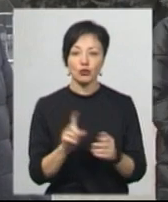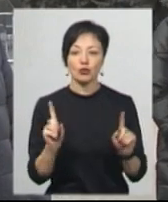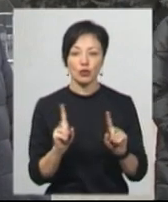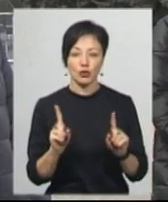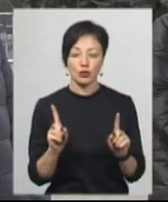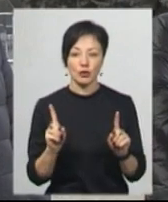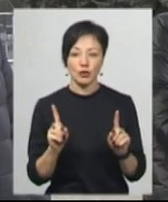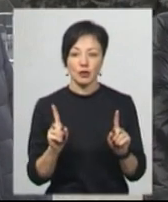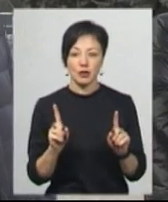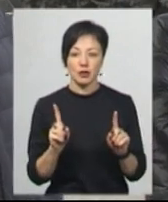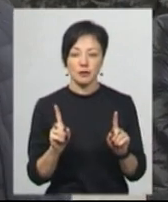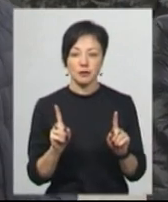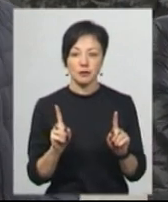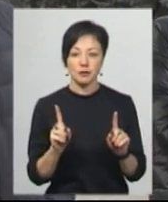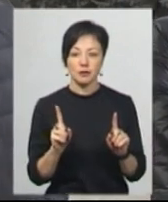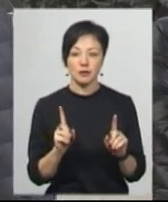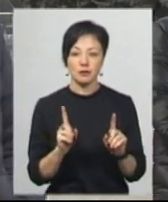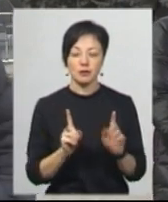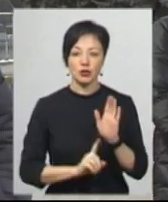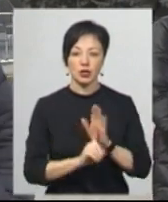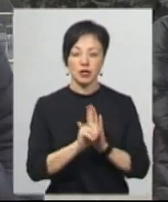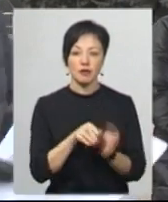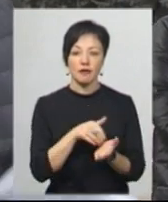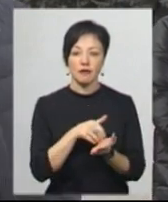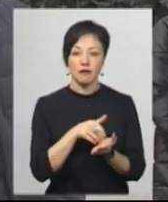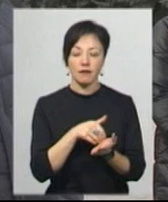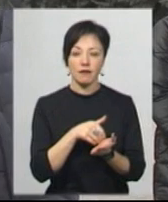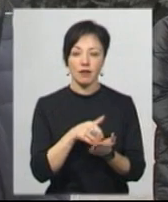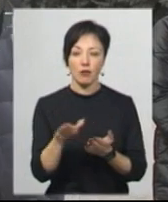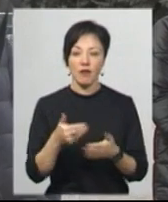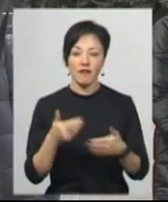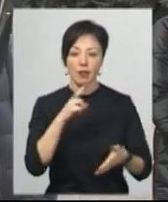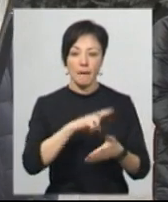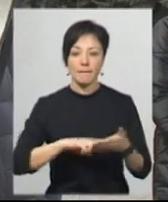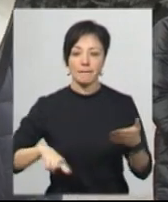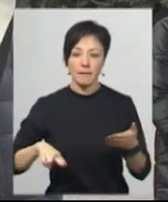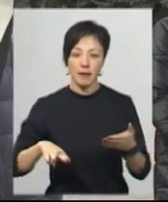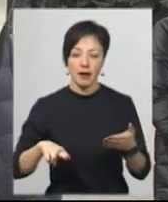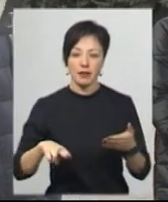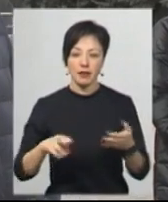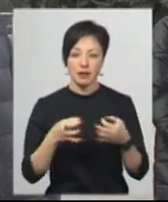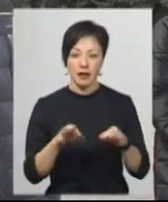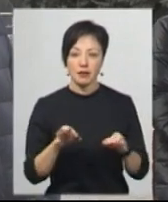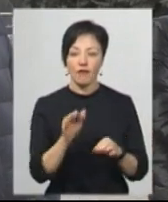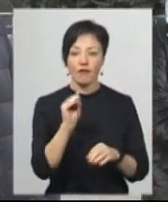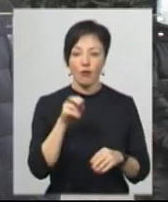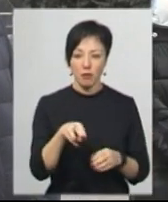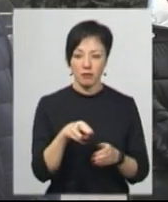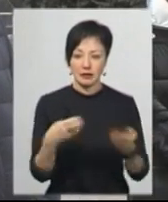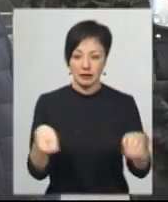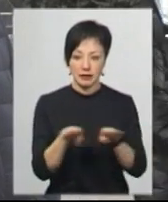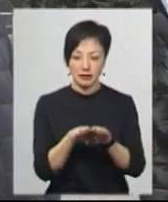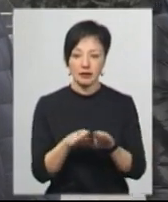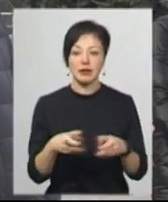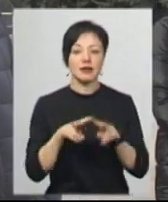що піде відмова від патентів, відмова від фізичної особи підприємців, і це